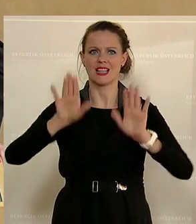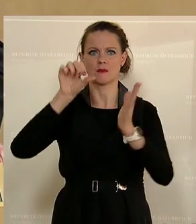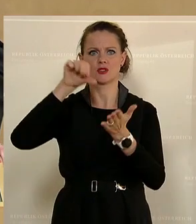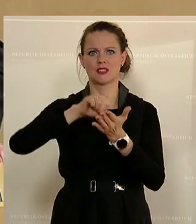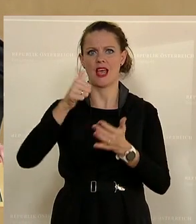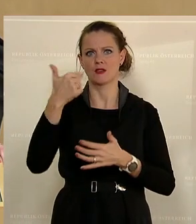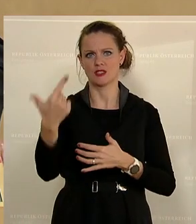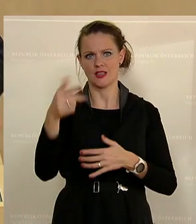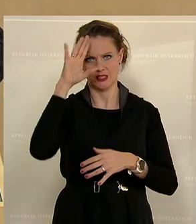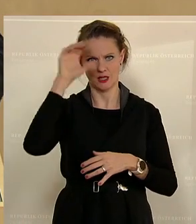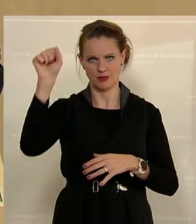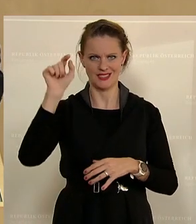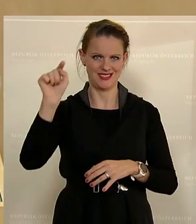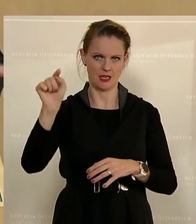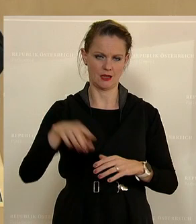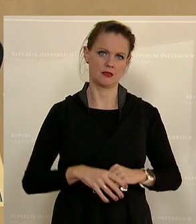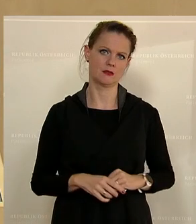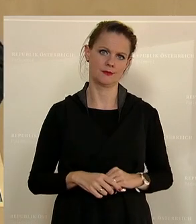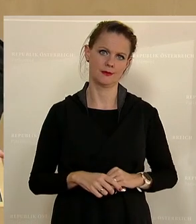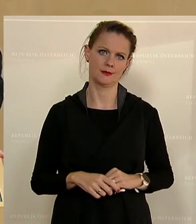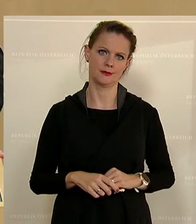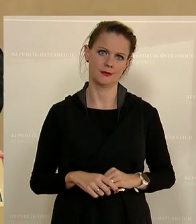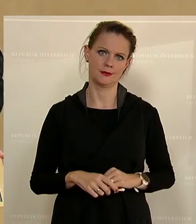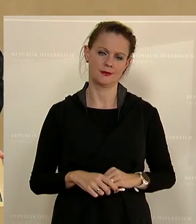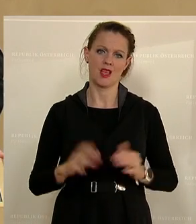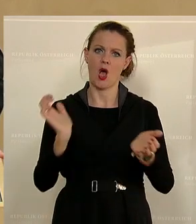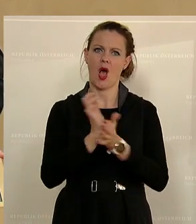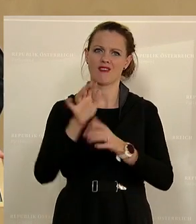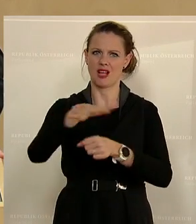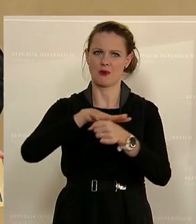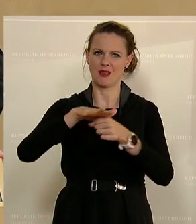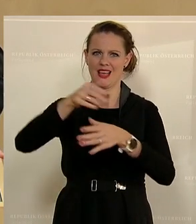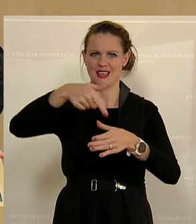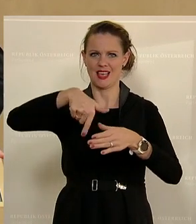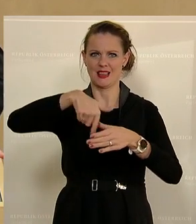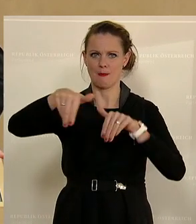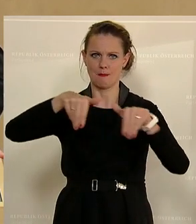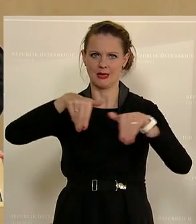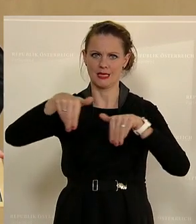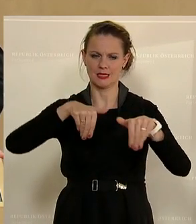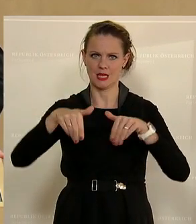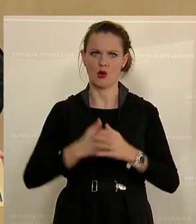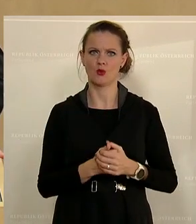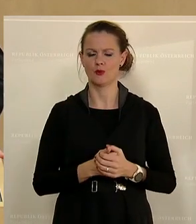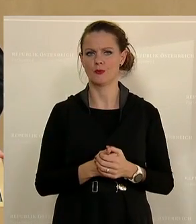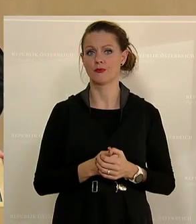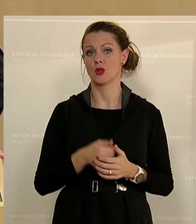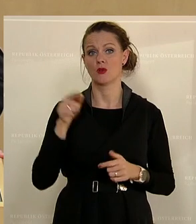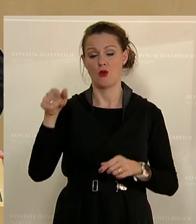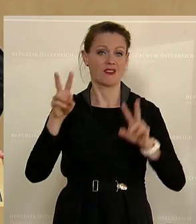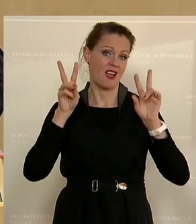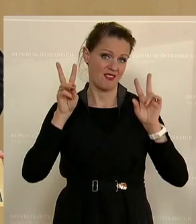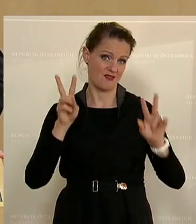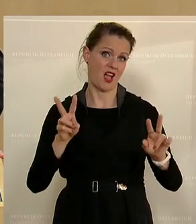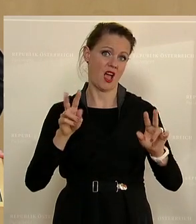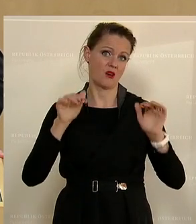21. Bezirk. Das gehört in den Aufgabenbereich des Innenministeriums. Jedenfalls sind dort auch wirklich,